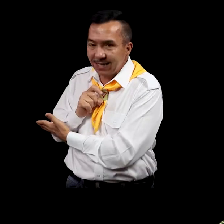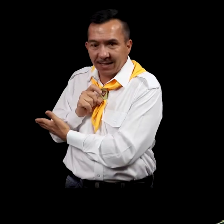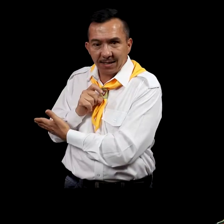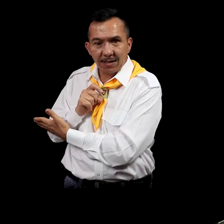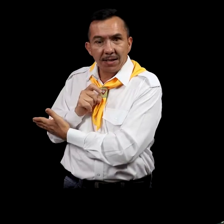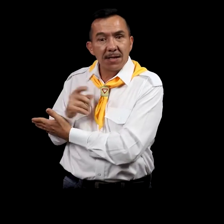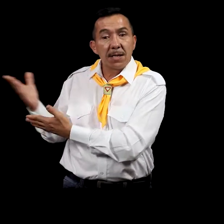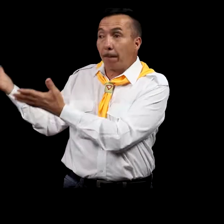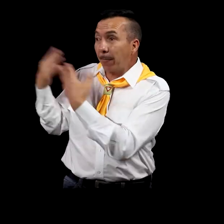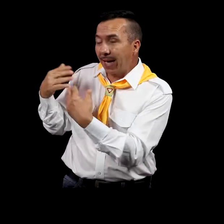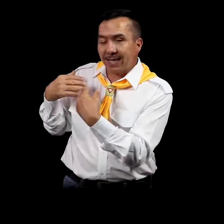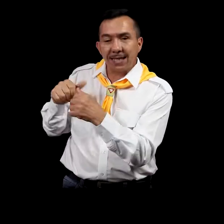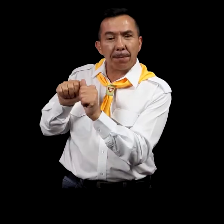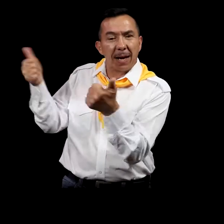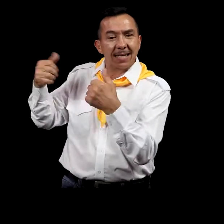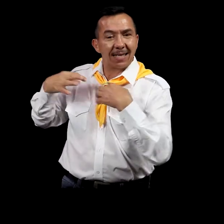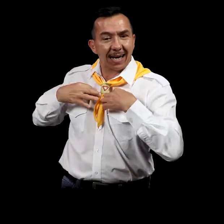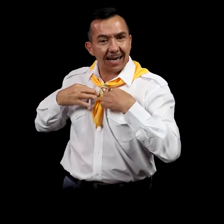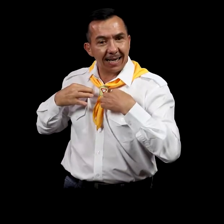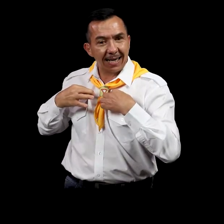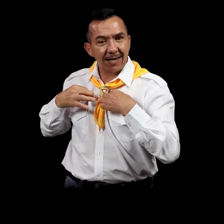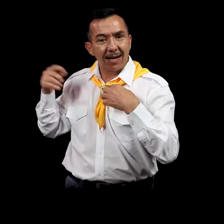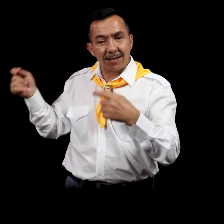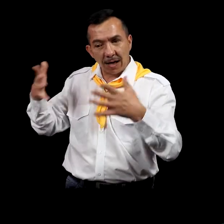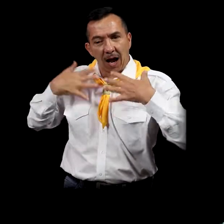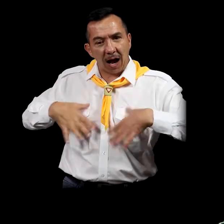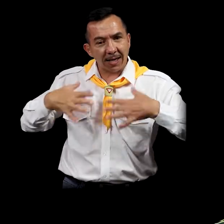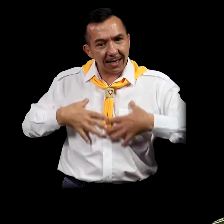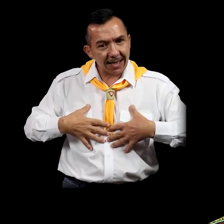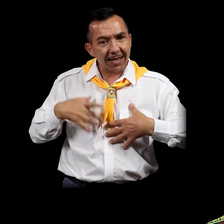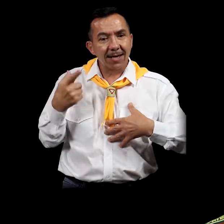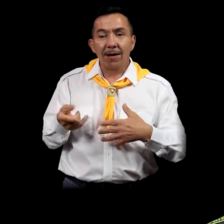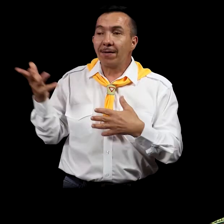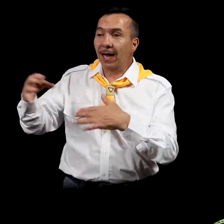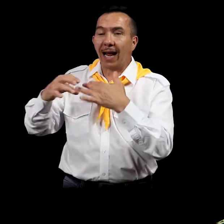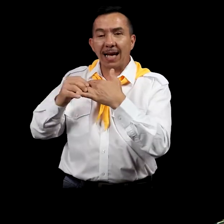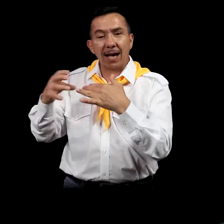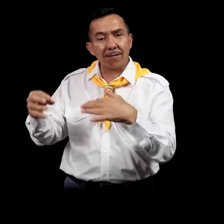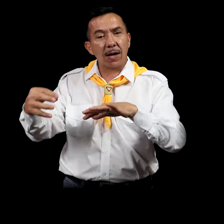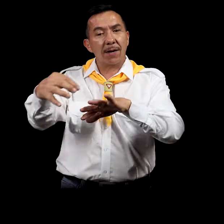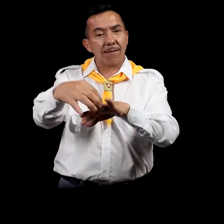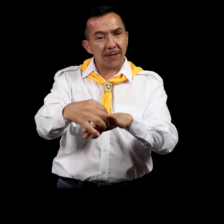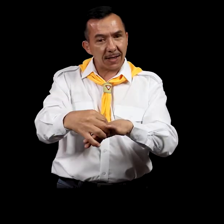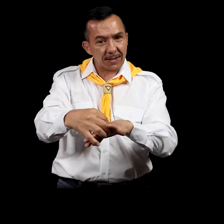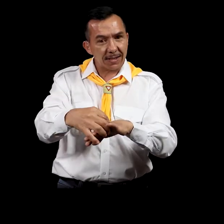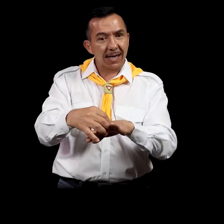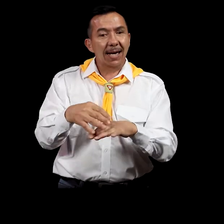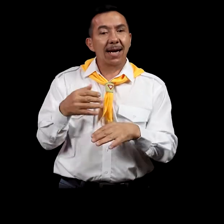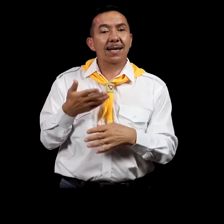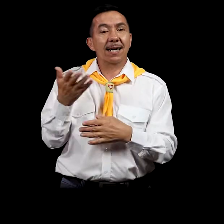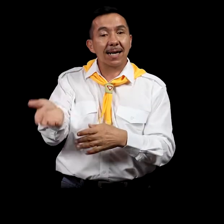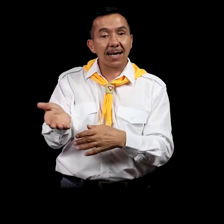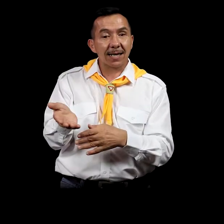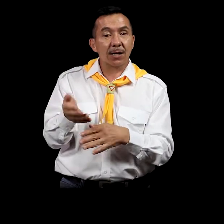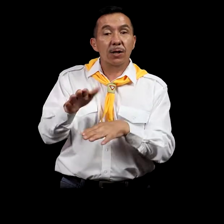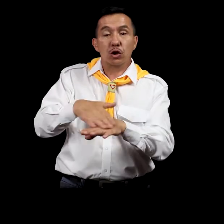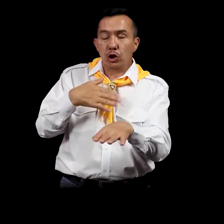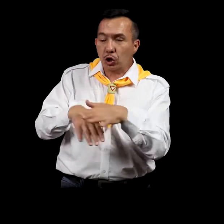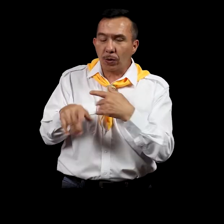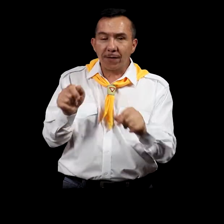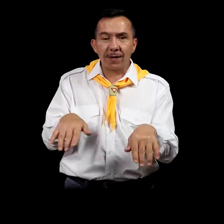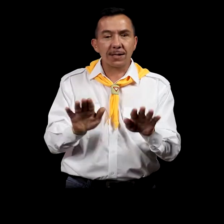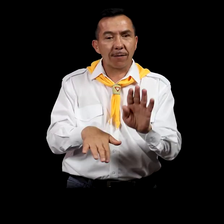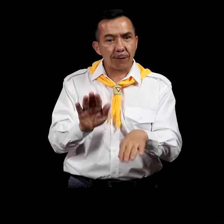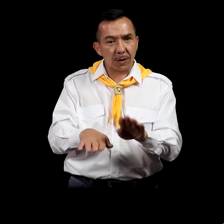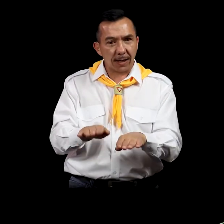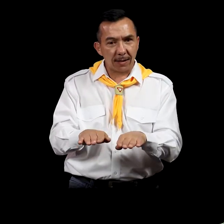dienskneg, bring die beste kleed en trek hom dit aan en gee 'n ring vir sy vinger en skoene vir